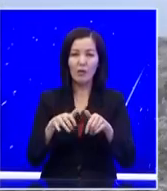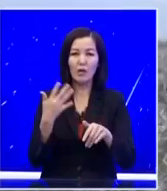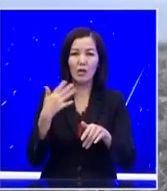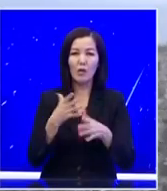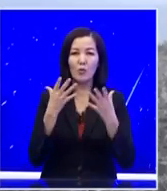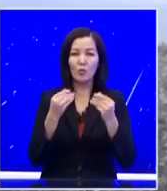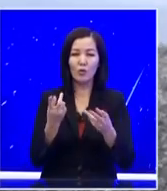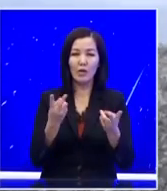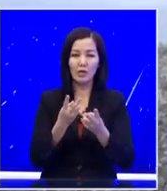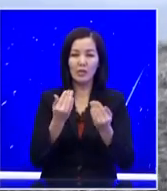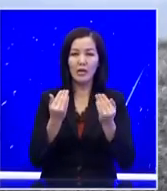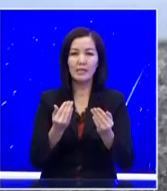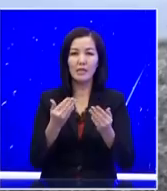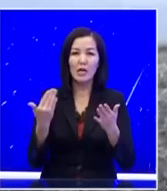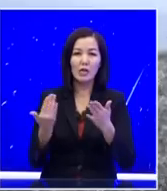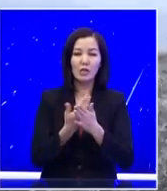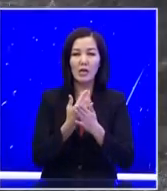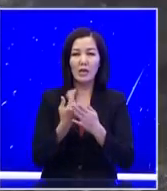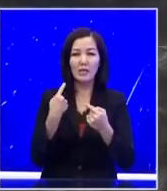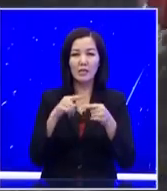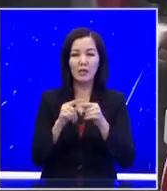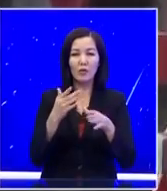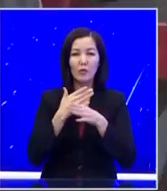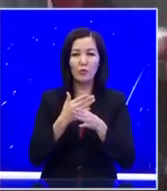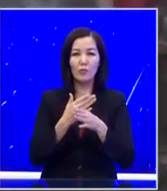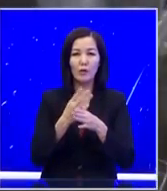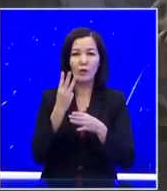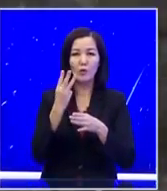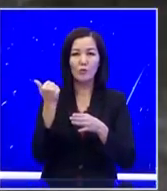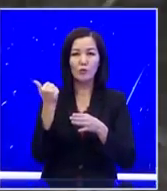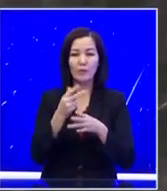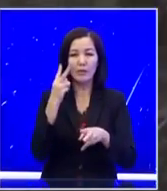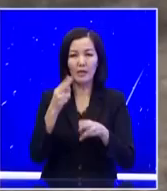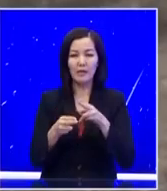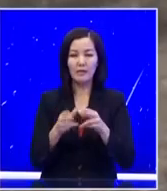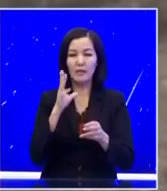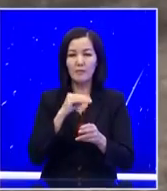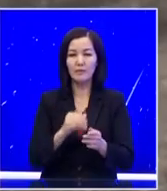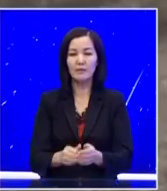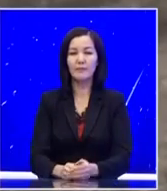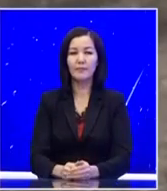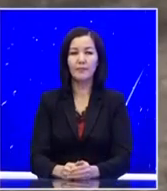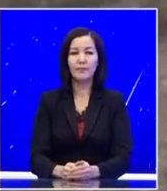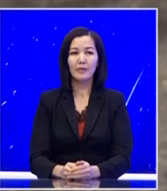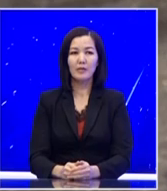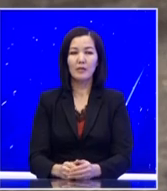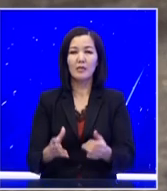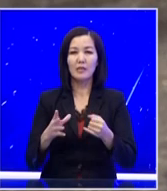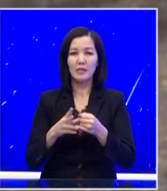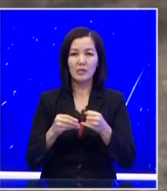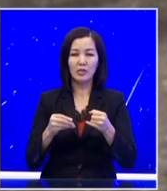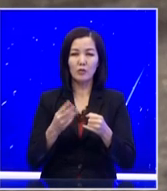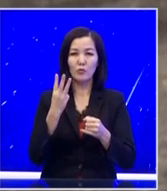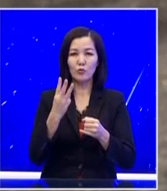күн кететін. Ал қазір жаңа шетелдік трактордың арқасында 3 аптада аяқтаймыз дейді. Жерту үшін бұл жерде